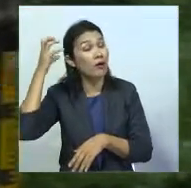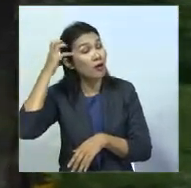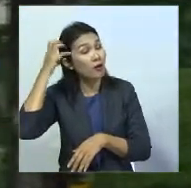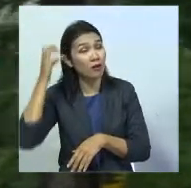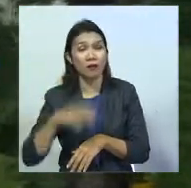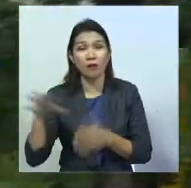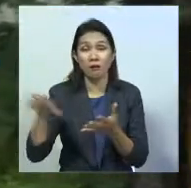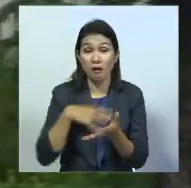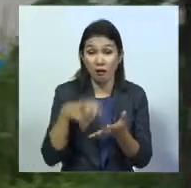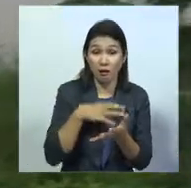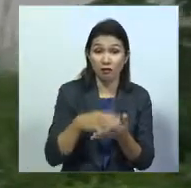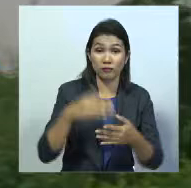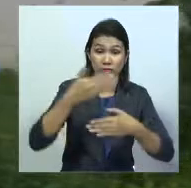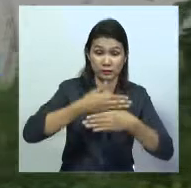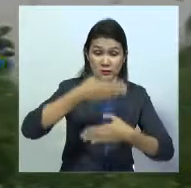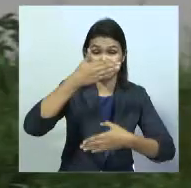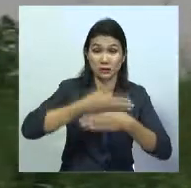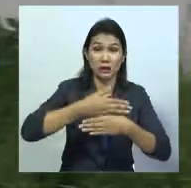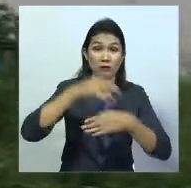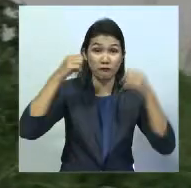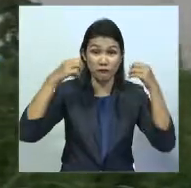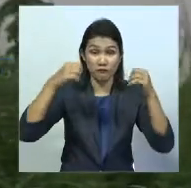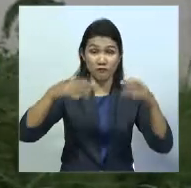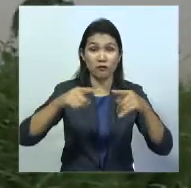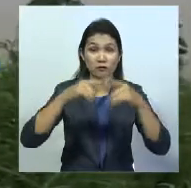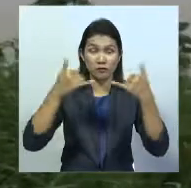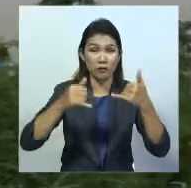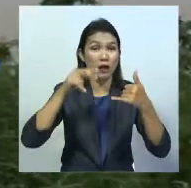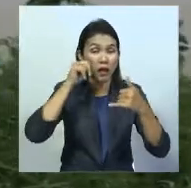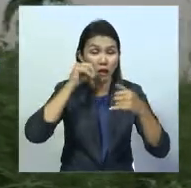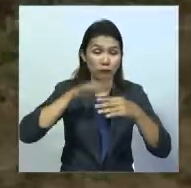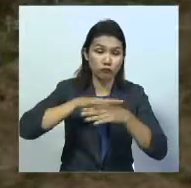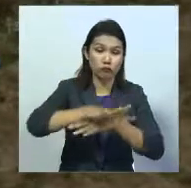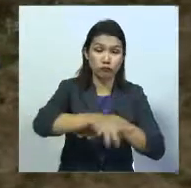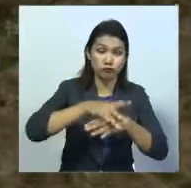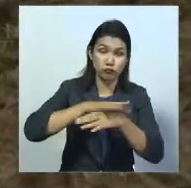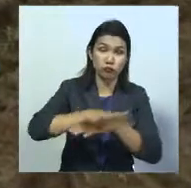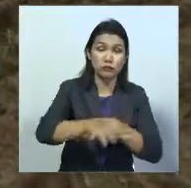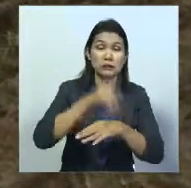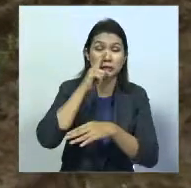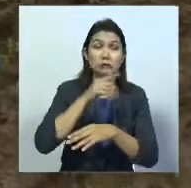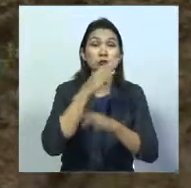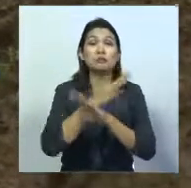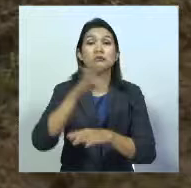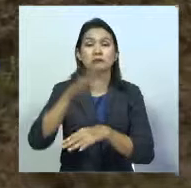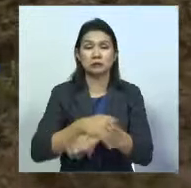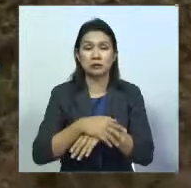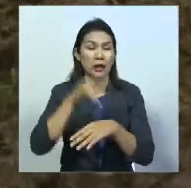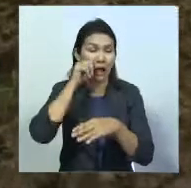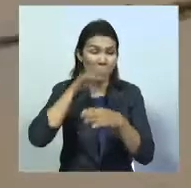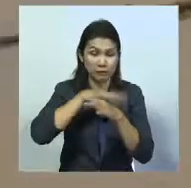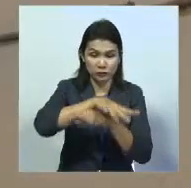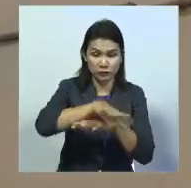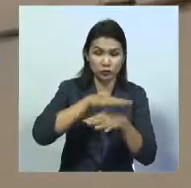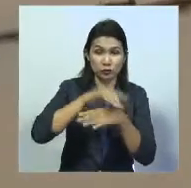ลาวรายงานว่าเขื่อนไฟฟ้าน้ำคาน2ได้เพิ่มการระบายน้ำเกือบ4เท่านะครับโดยน้ำที่ไหลออกจากเขื่อนน้